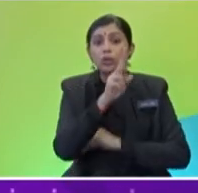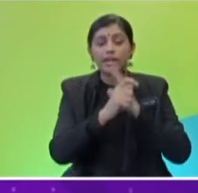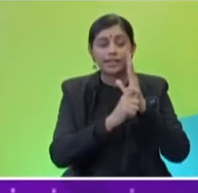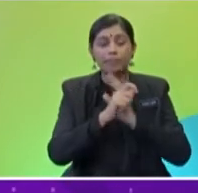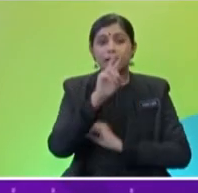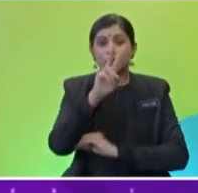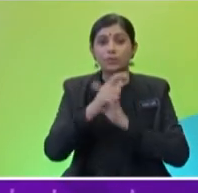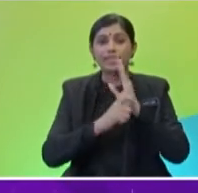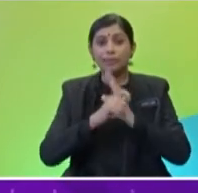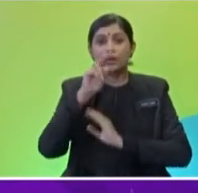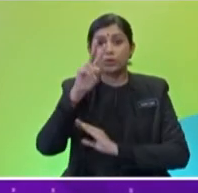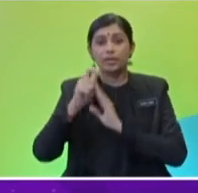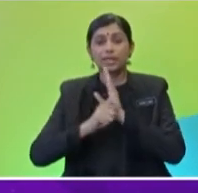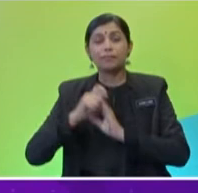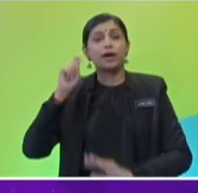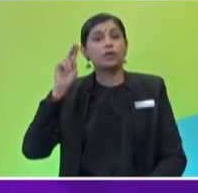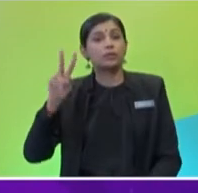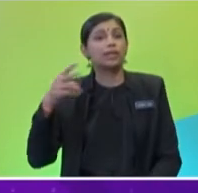Aisyah?